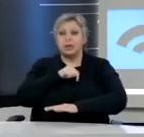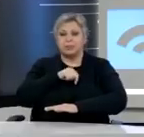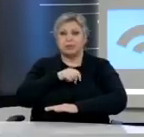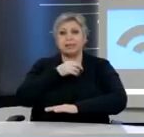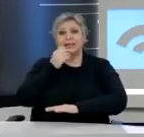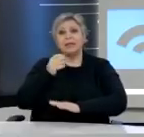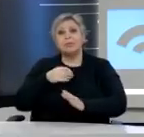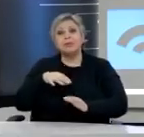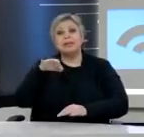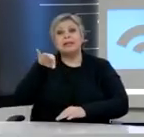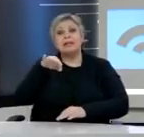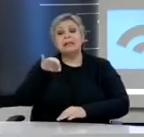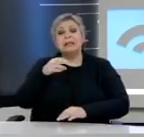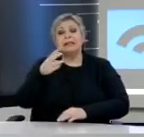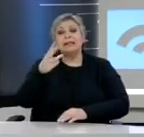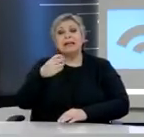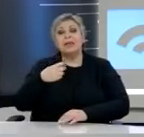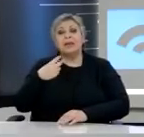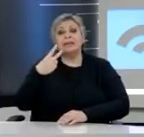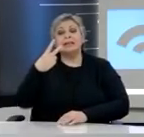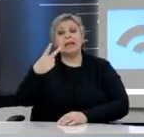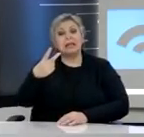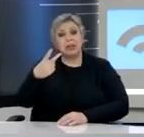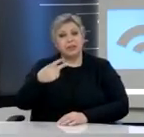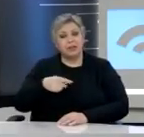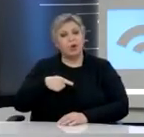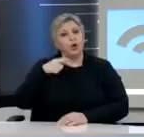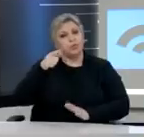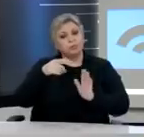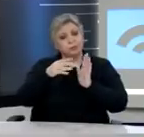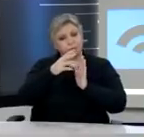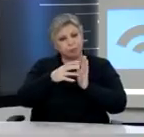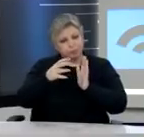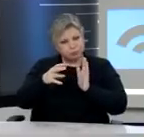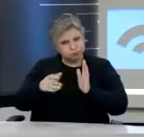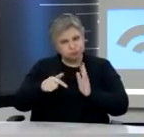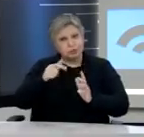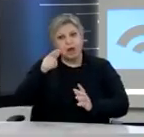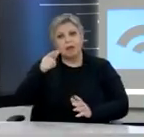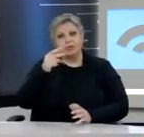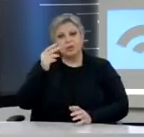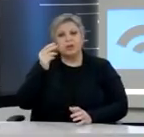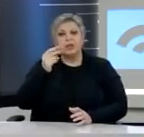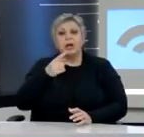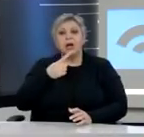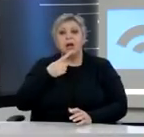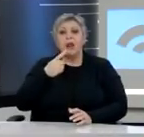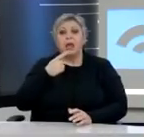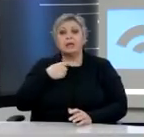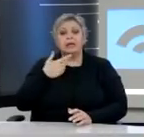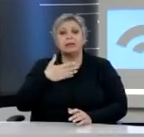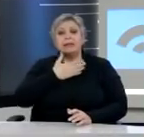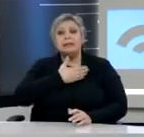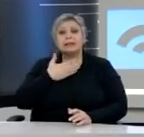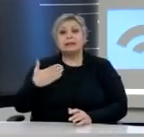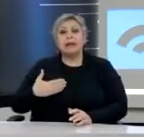σελίδα 32 της επίσημης στατιστικής υπηρεσίας των γειτόνων μας οι ίδιοι αποκαλούνται Σλαβομακεδόνες. Αυτοί αυτοαποκαλούνται Μακεδόνες, δεν το ξέρατε